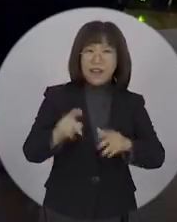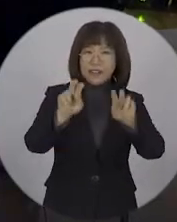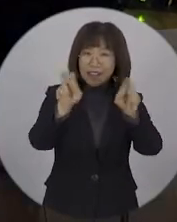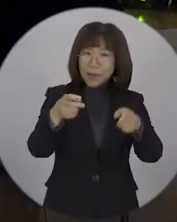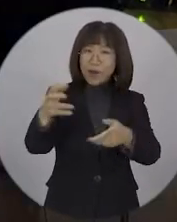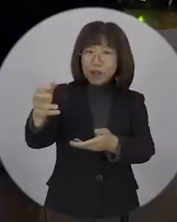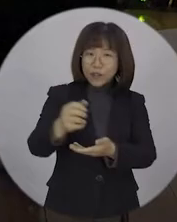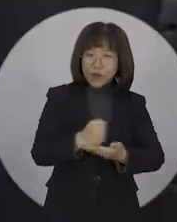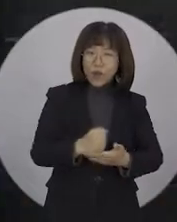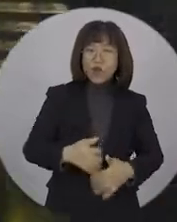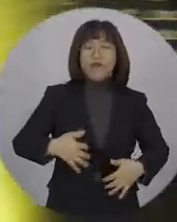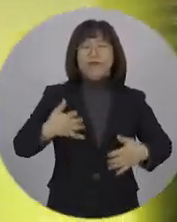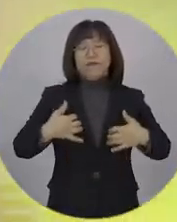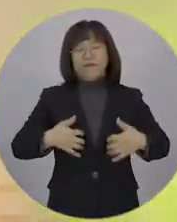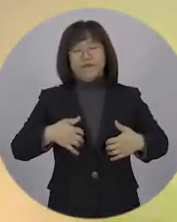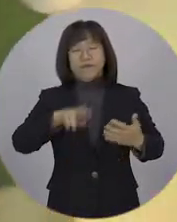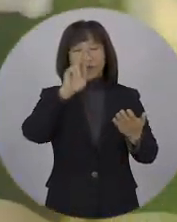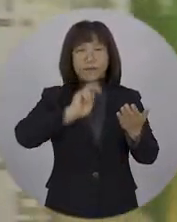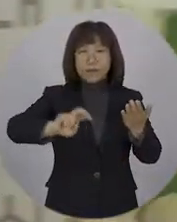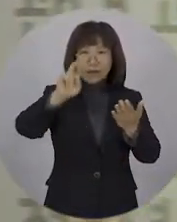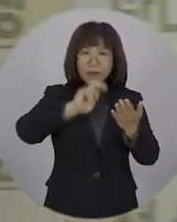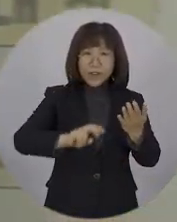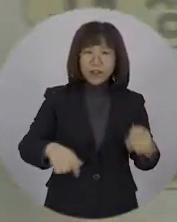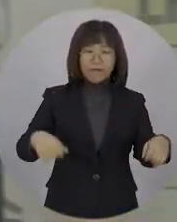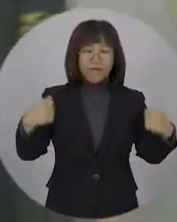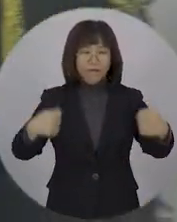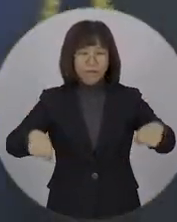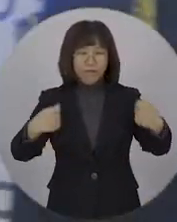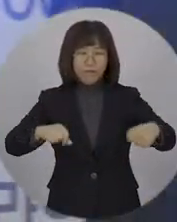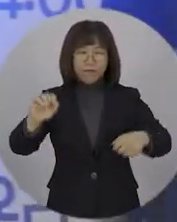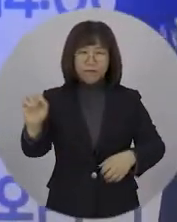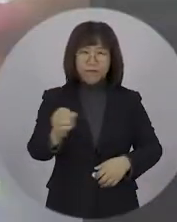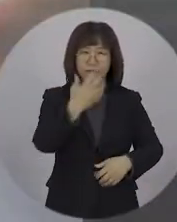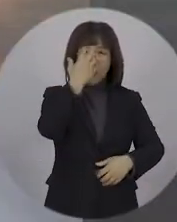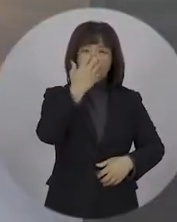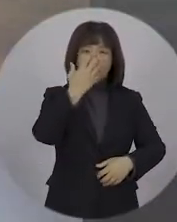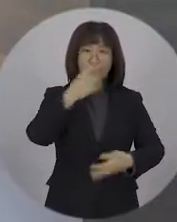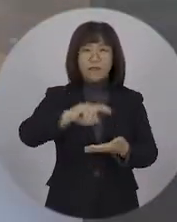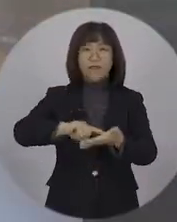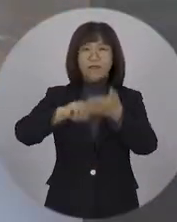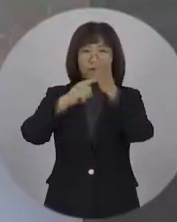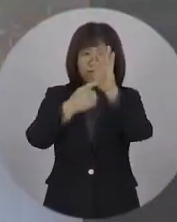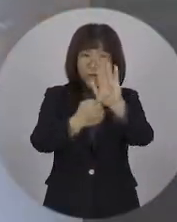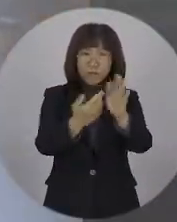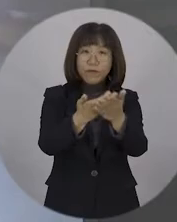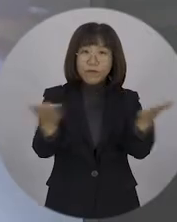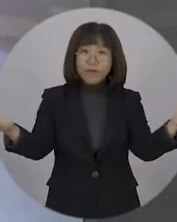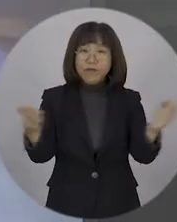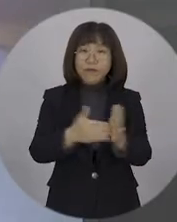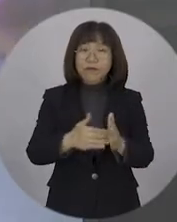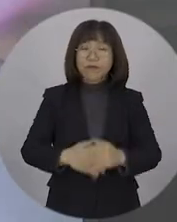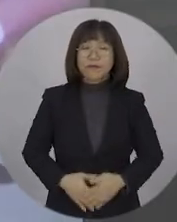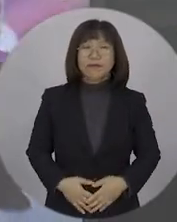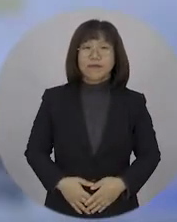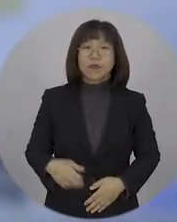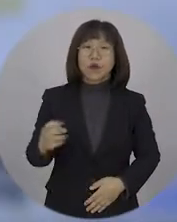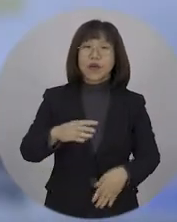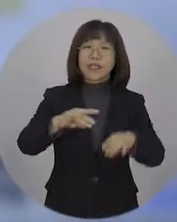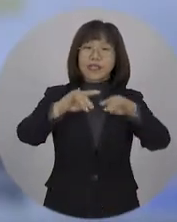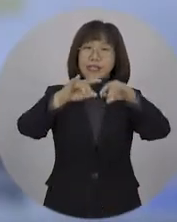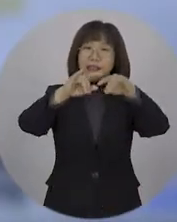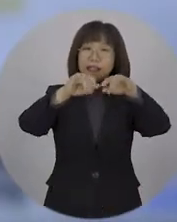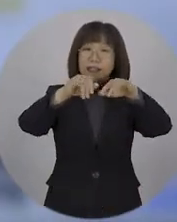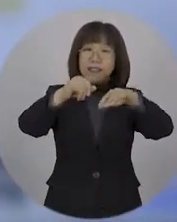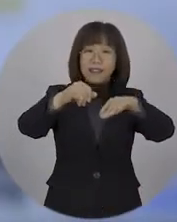아카펠라 그룹 다이아의 공연과 지역 청소년 댄스 동아리의 멋진 댄스 공연 영상이 이어졌습니다. 또